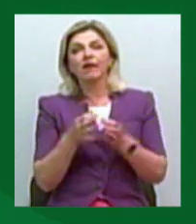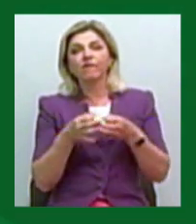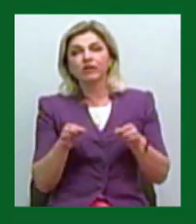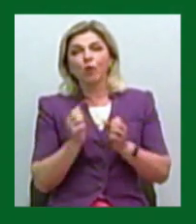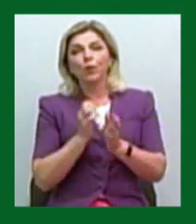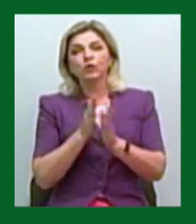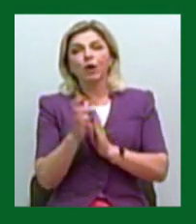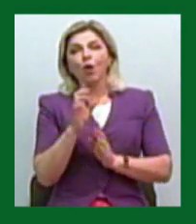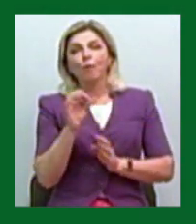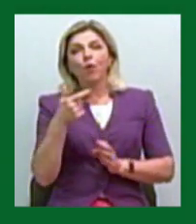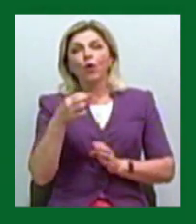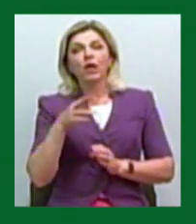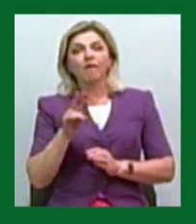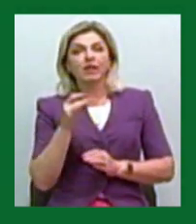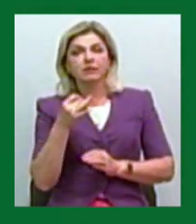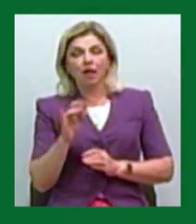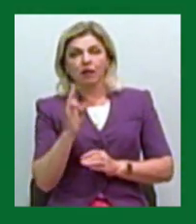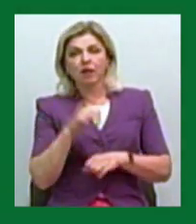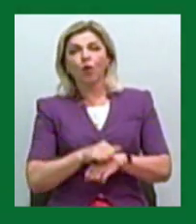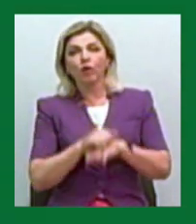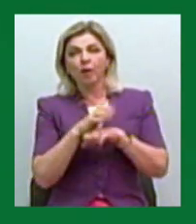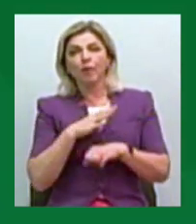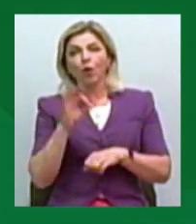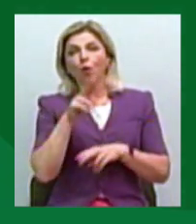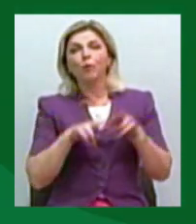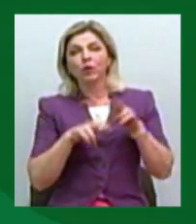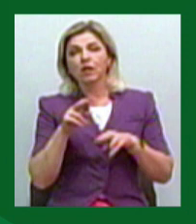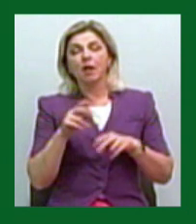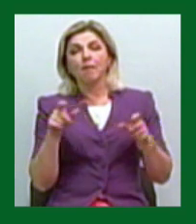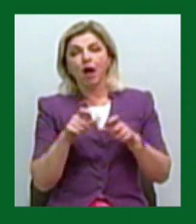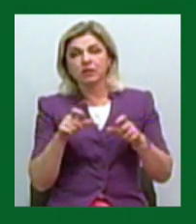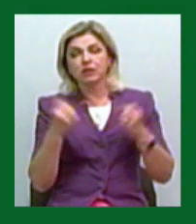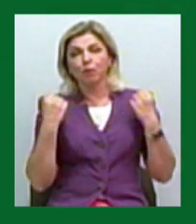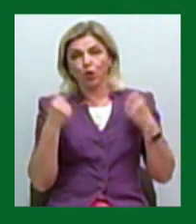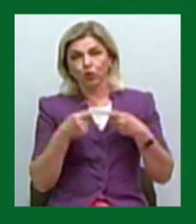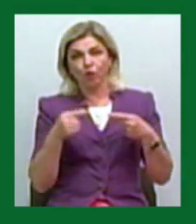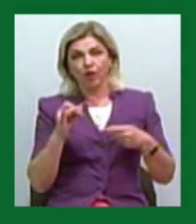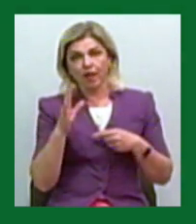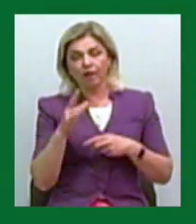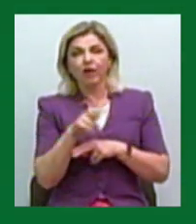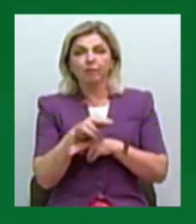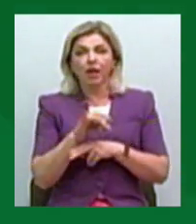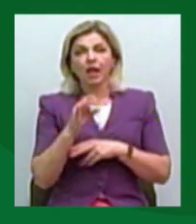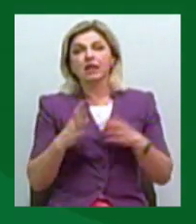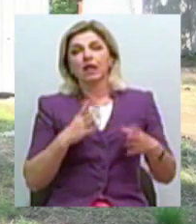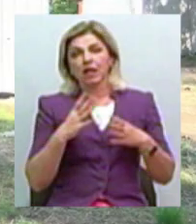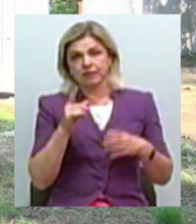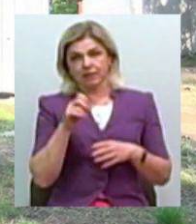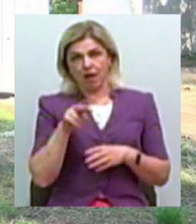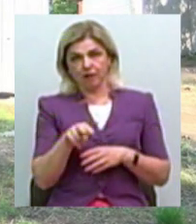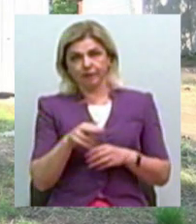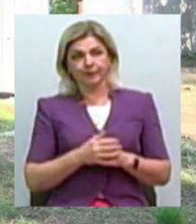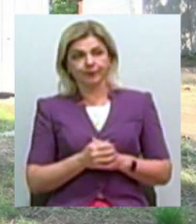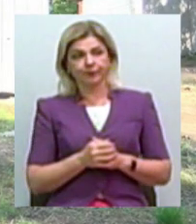проспекті Богоявленському, миколаївці пікетували щодо будівництва магазину спортивних товарів з гімнастичним та тренажерним залом.